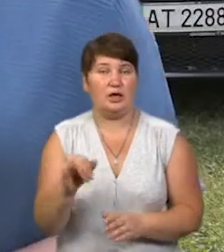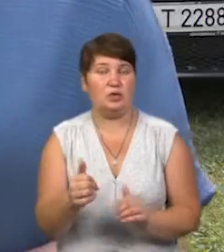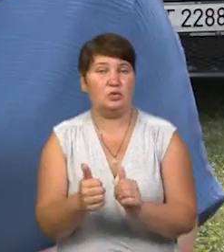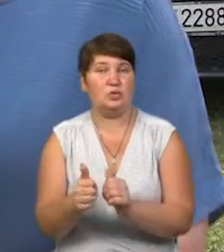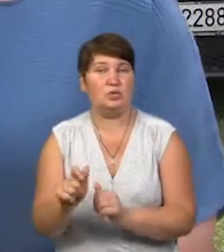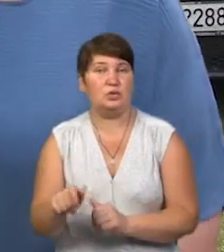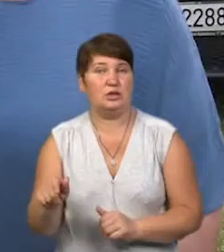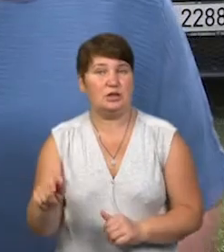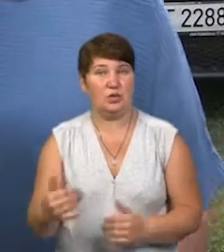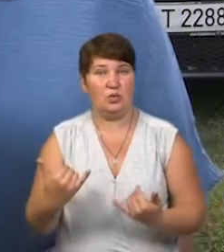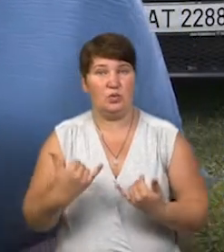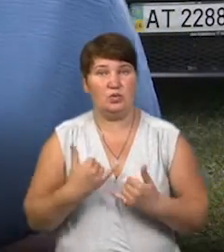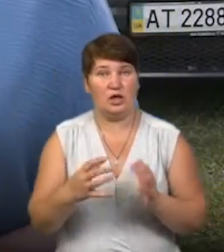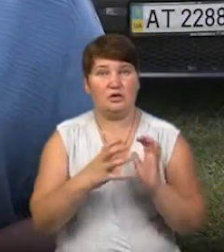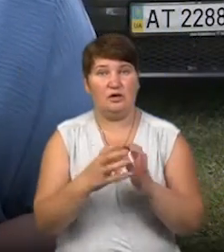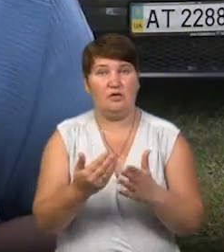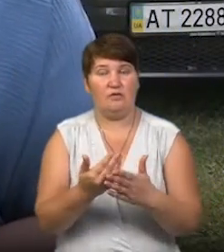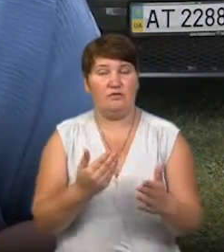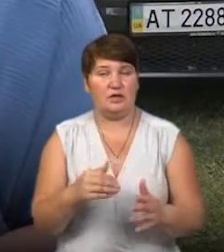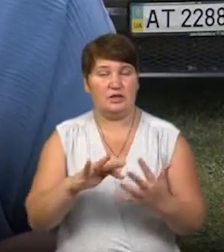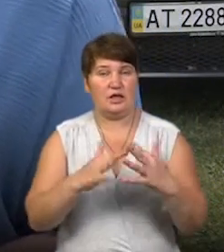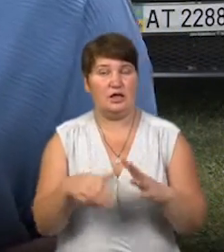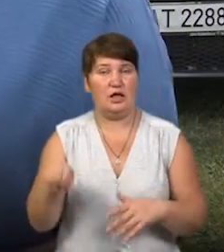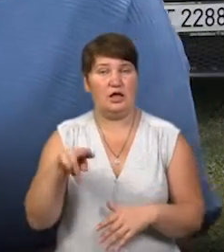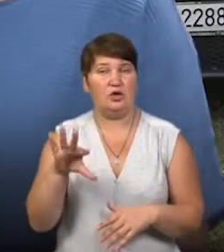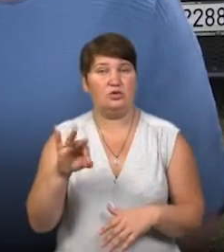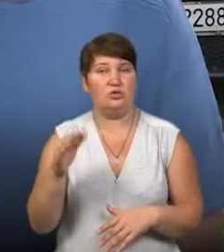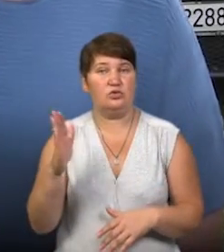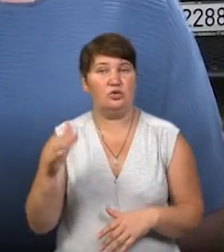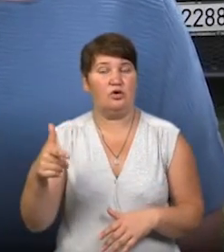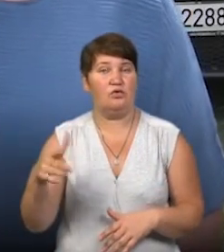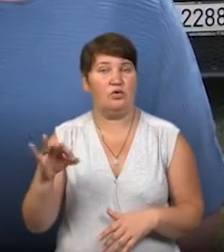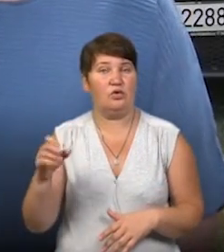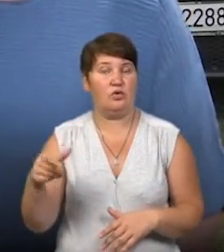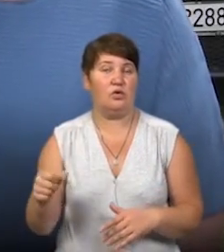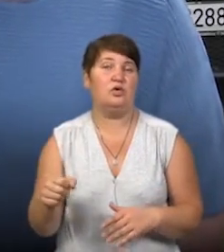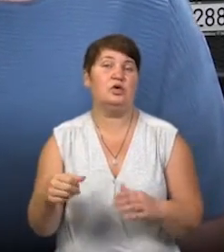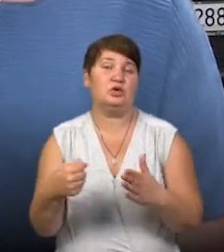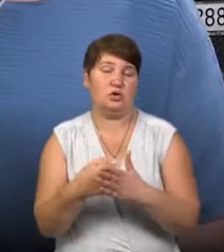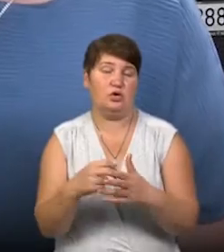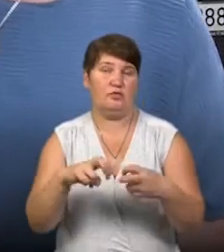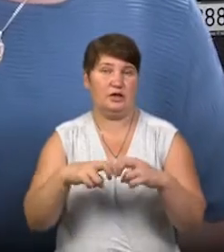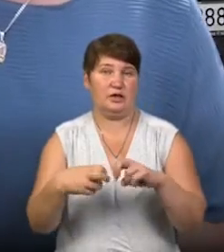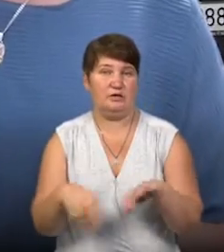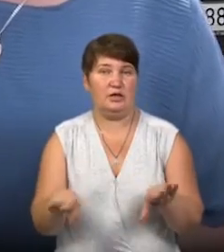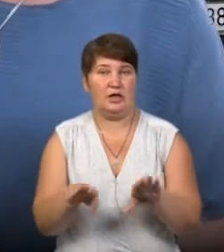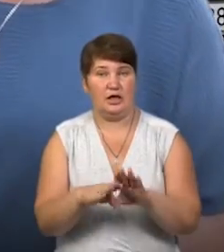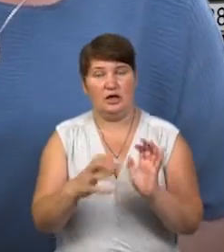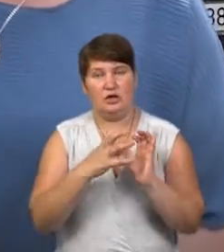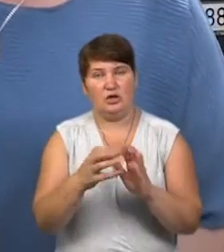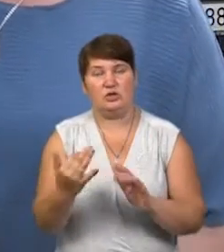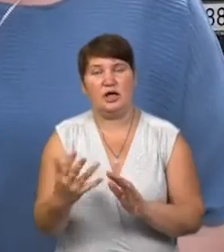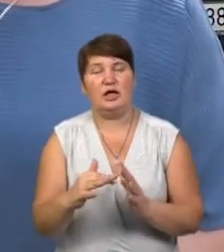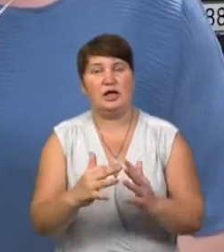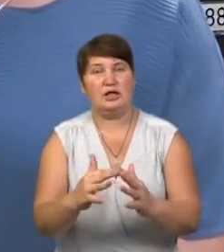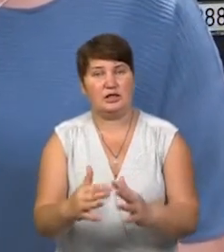тут сполучення йде аж від Довгого села і на Франківськ. Це таке сполучення, що декілька сіл. Ну, вроді